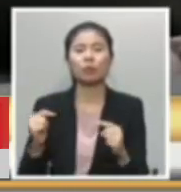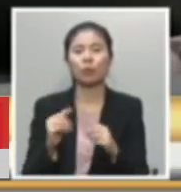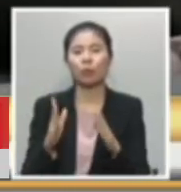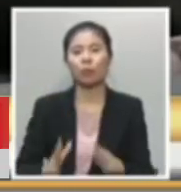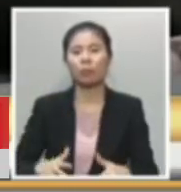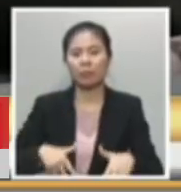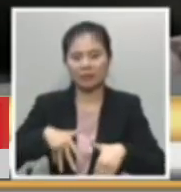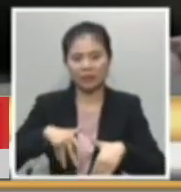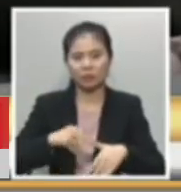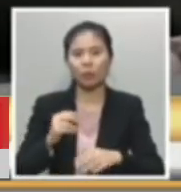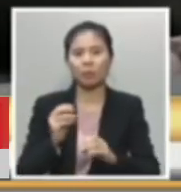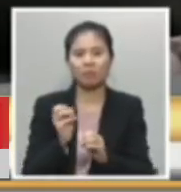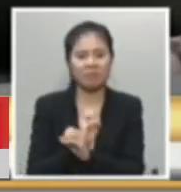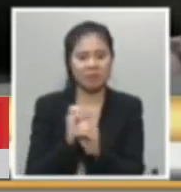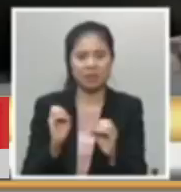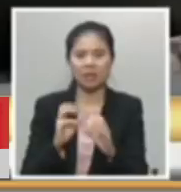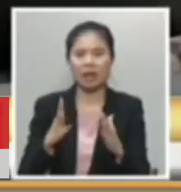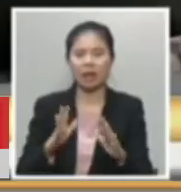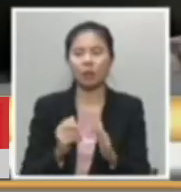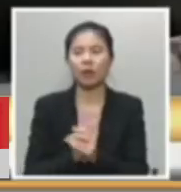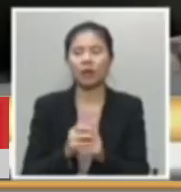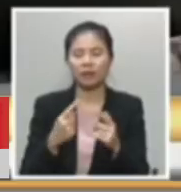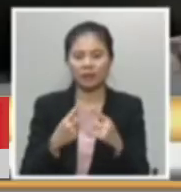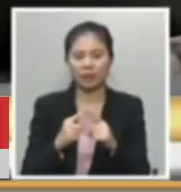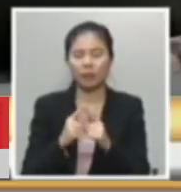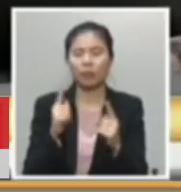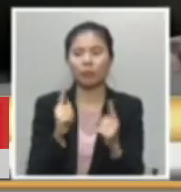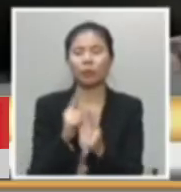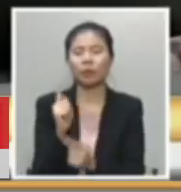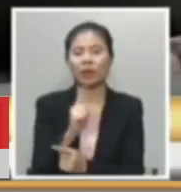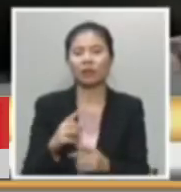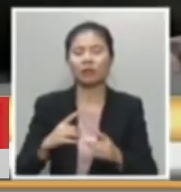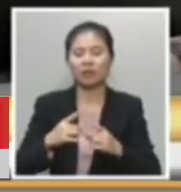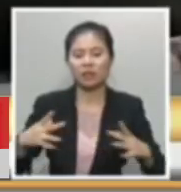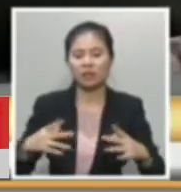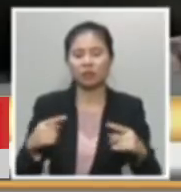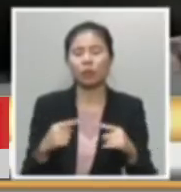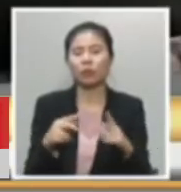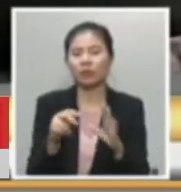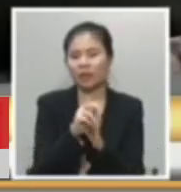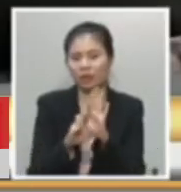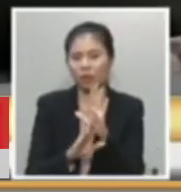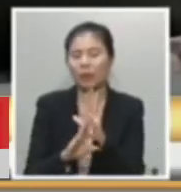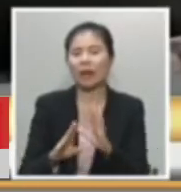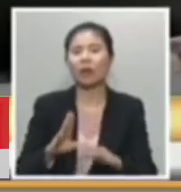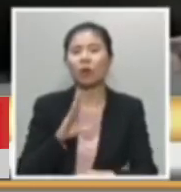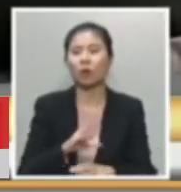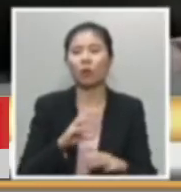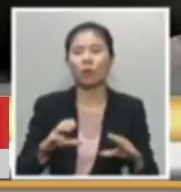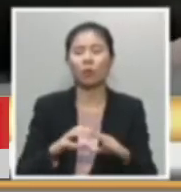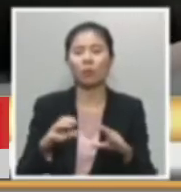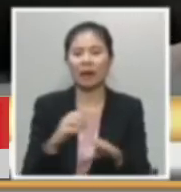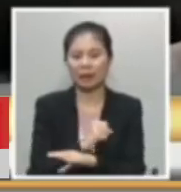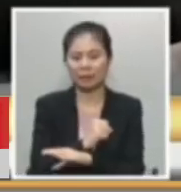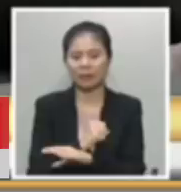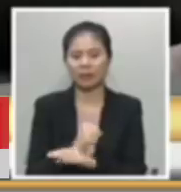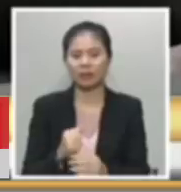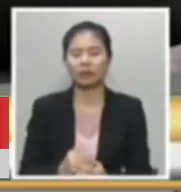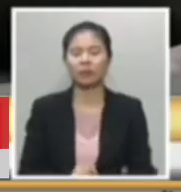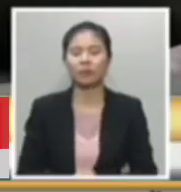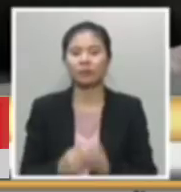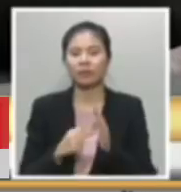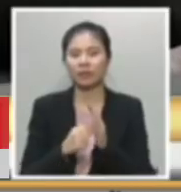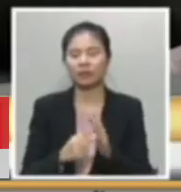ที่มันเกิดขึ้นก็คือว่าความไม่สอดคล้องกับนโยบายของพรรคการเมืองที่เสนอเข้ามาในสภาแห่